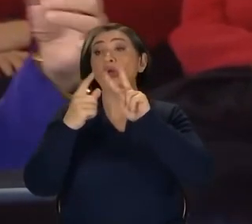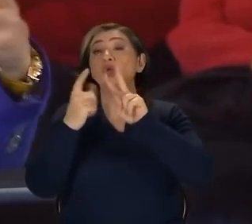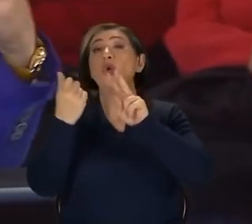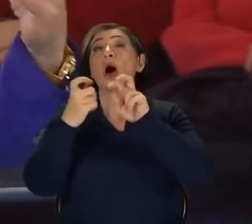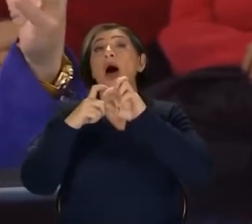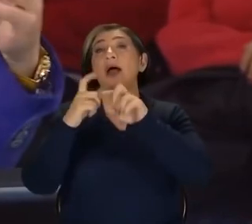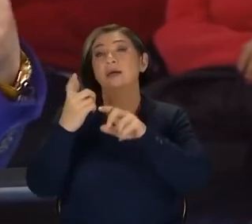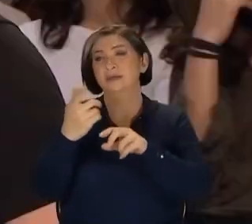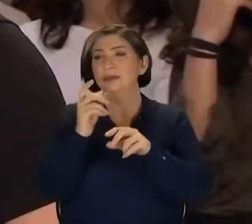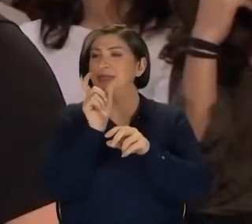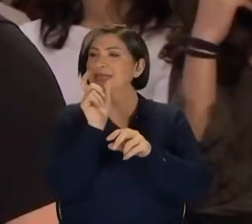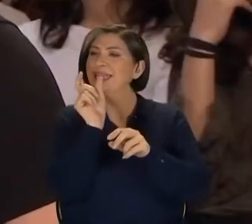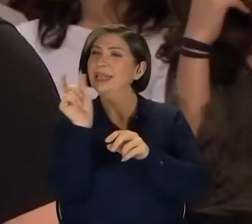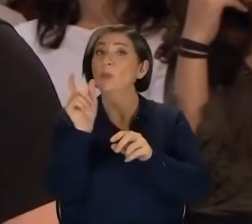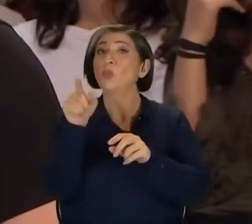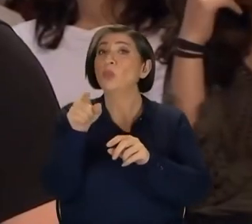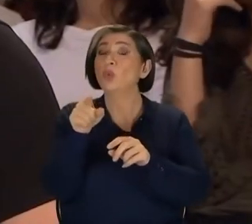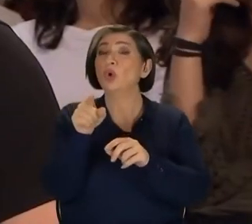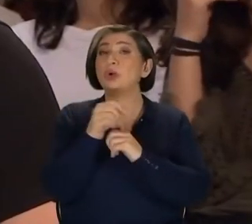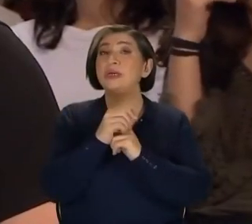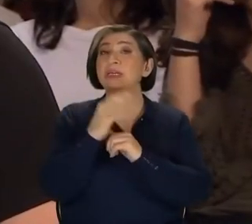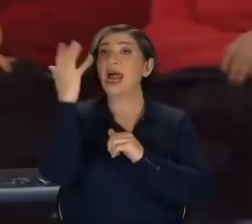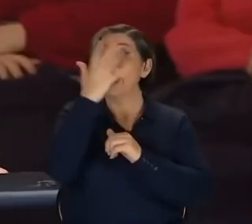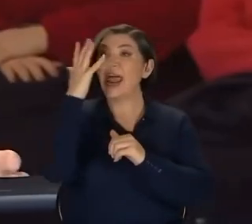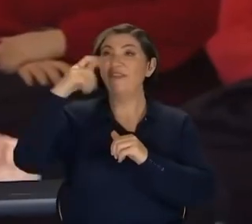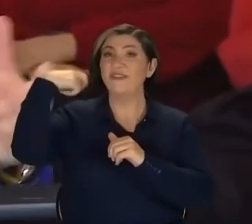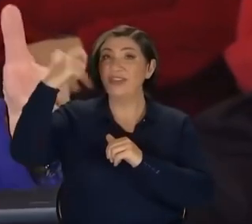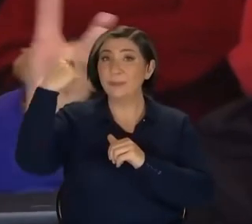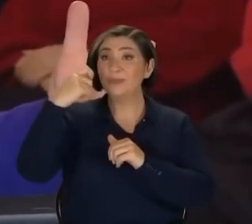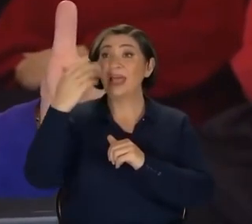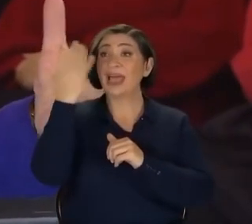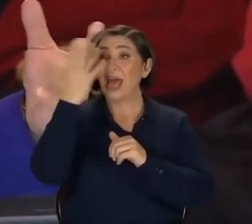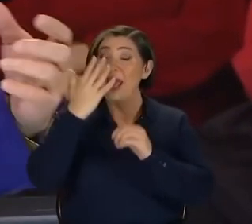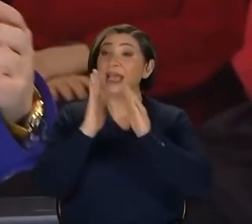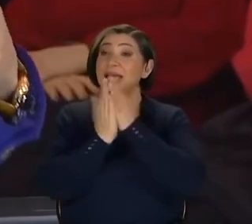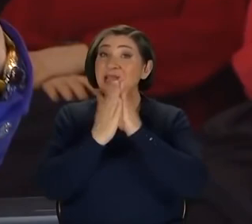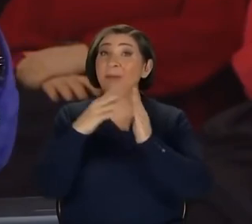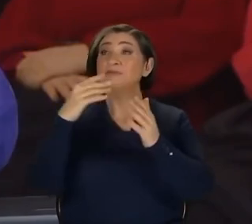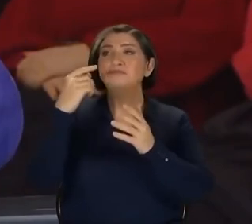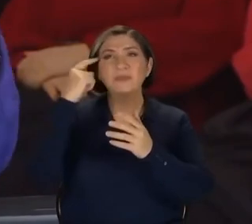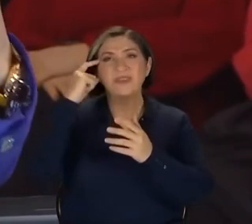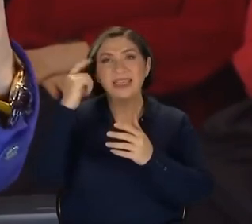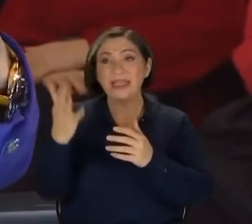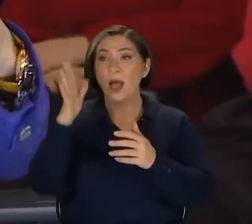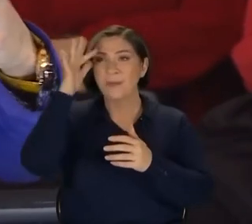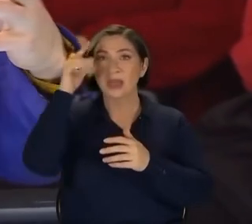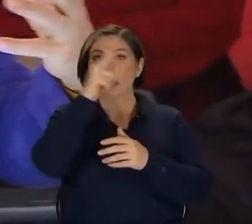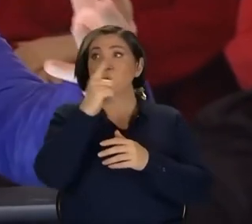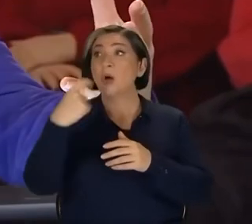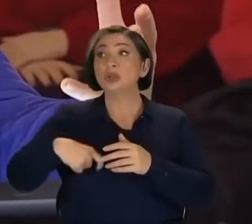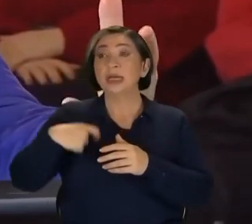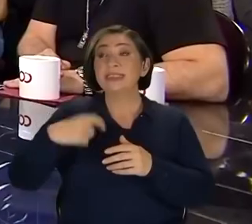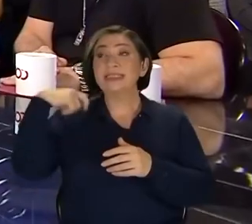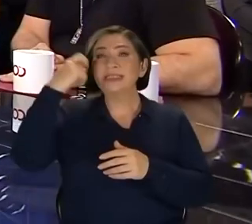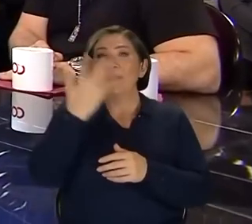onu Fransızca'da şanson noir falan. Peki bu... Kara film meselesi, kara roman, kara film meselesi. Mesela Amerika'da özellikle